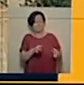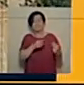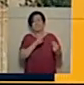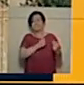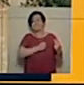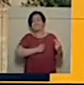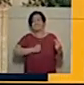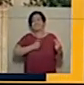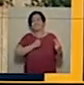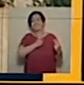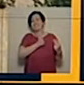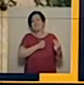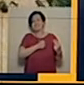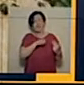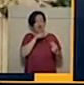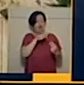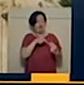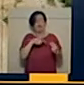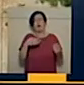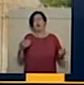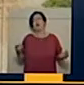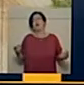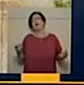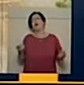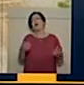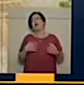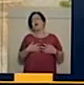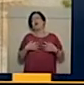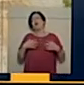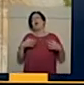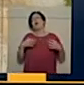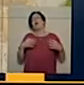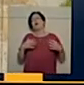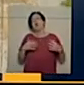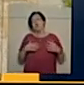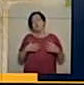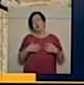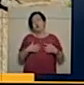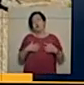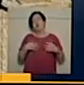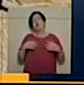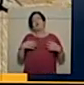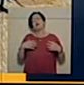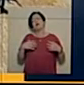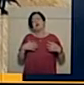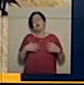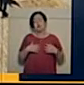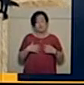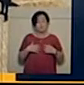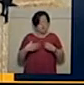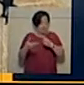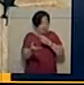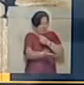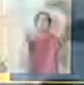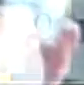συστεγαζόμαστε μαζί με το Γυμνάσιο Γεννησία στην Γεννησία. Η Γεννησία είναι πρωτεύουσα ενός μικρού δήμου, του Δήμου Αυδείρων. Το